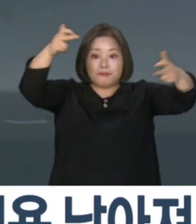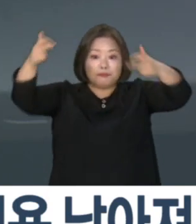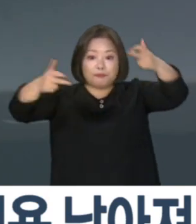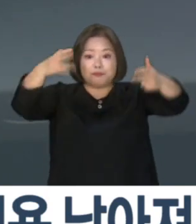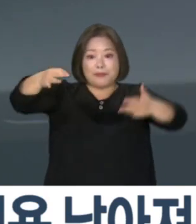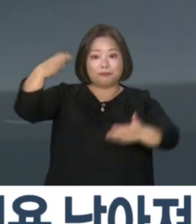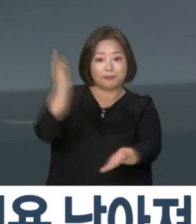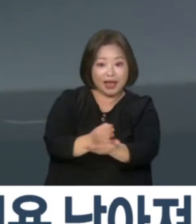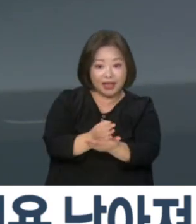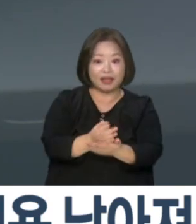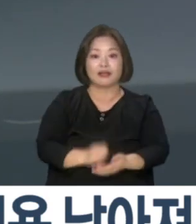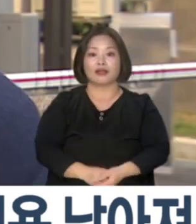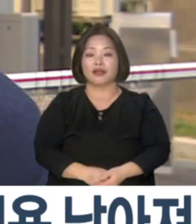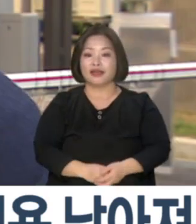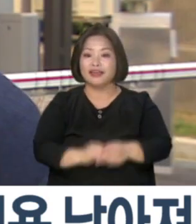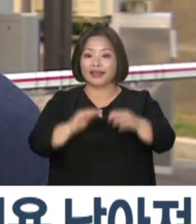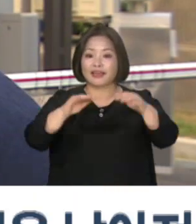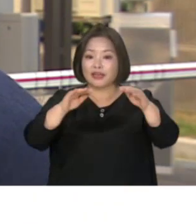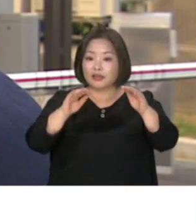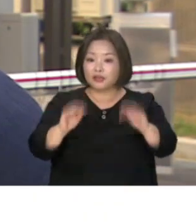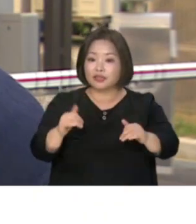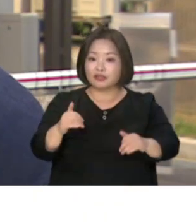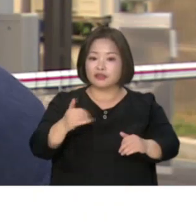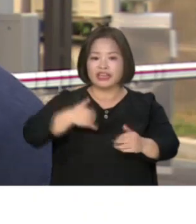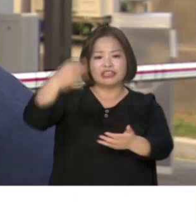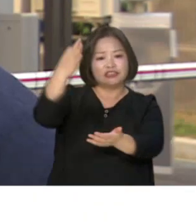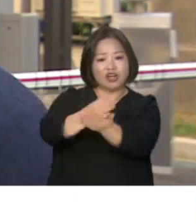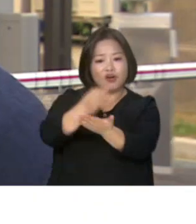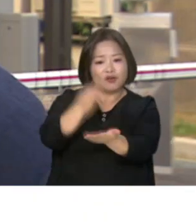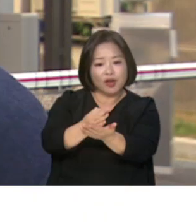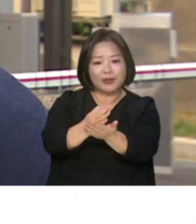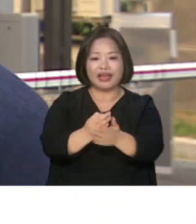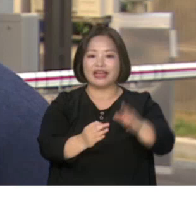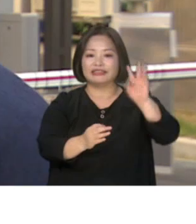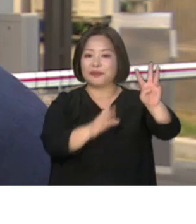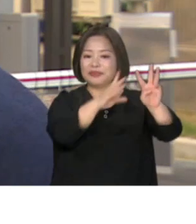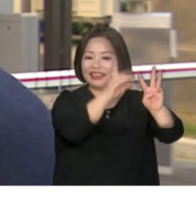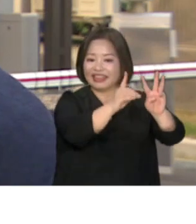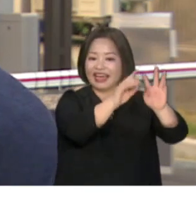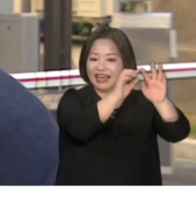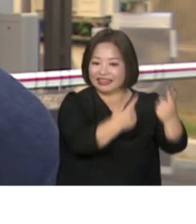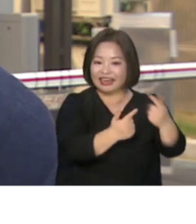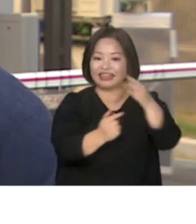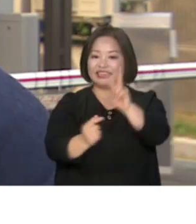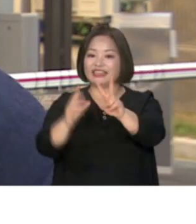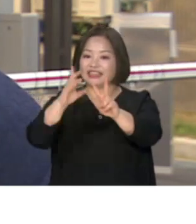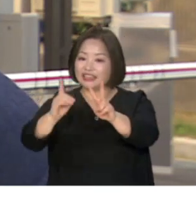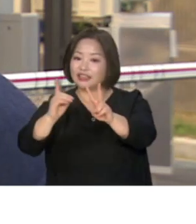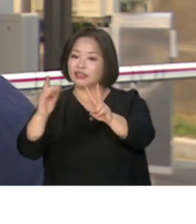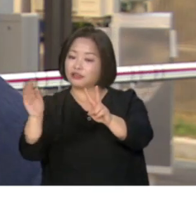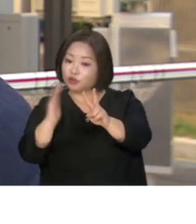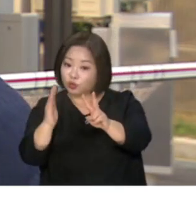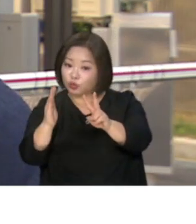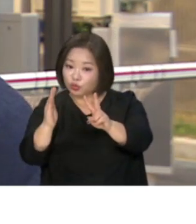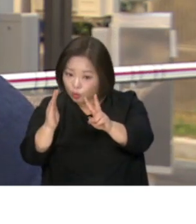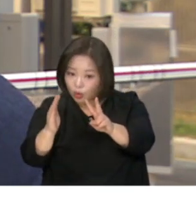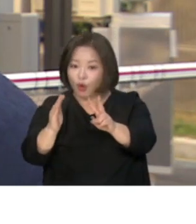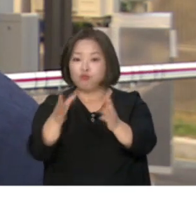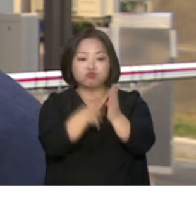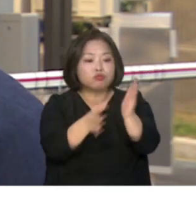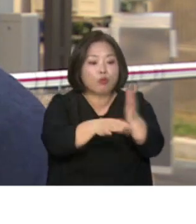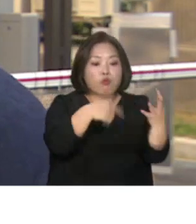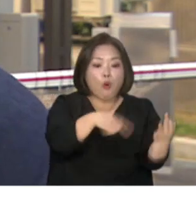낮아졌습니다. 3D 카메라가 아니라 그 저렴한 2D 카메라를 가지고 이제 고객 추적과 물품 탐지를 가능하게